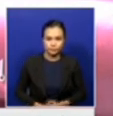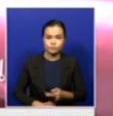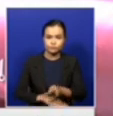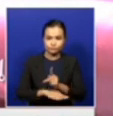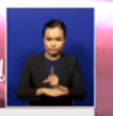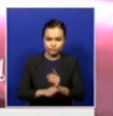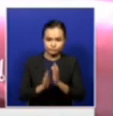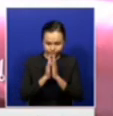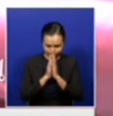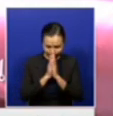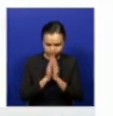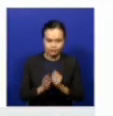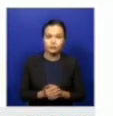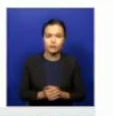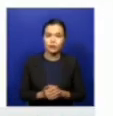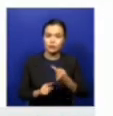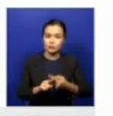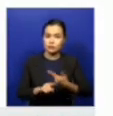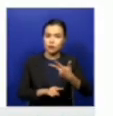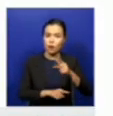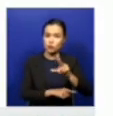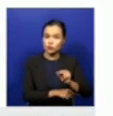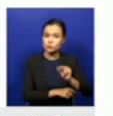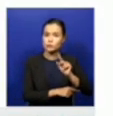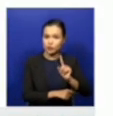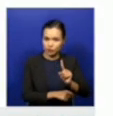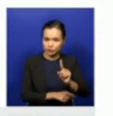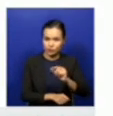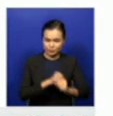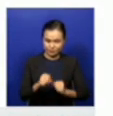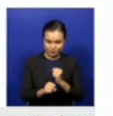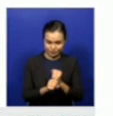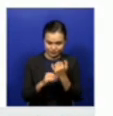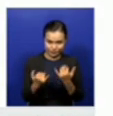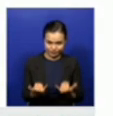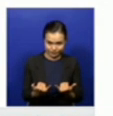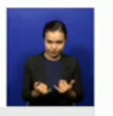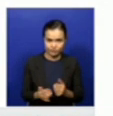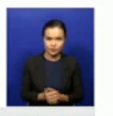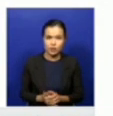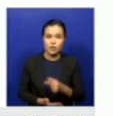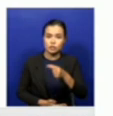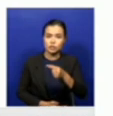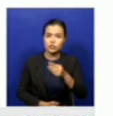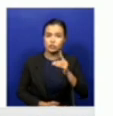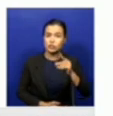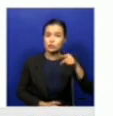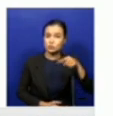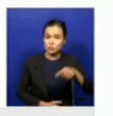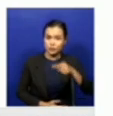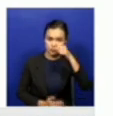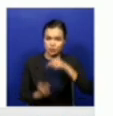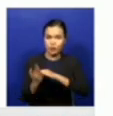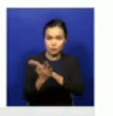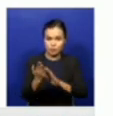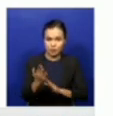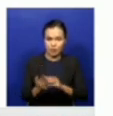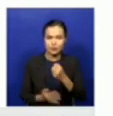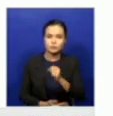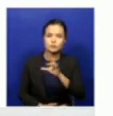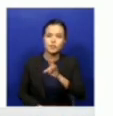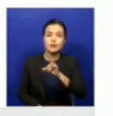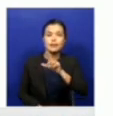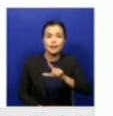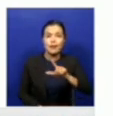วันที่31มีนาคมปีนี้นะครับ GDP ของประเทศไทยอยู่ที่17ล้านล้านบาท